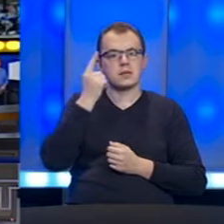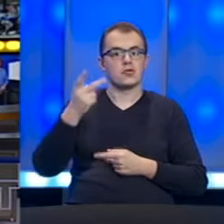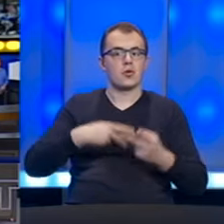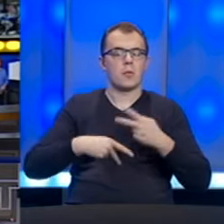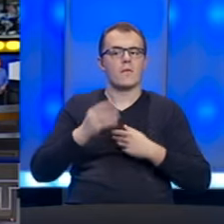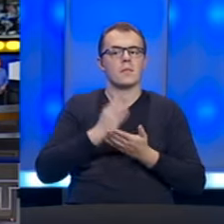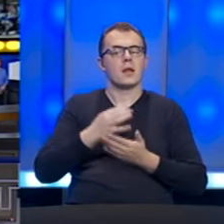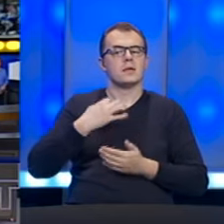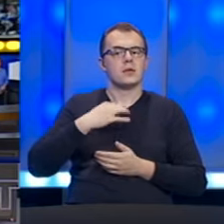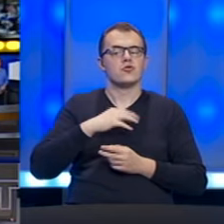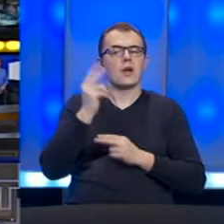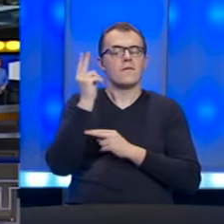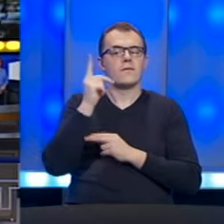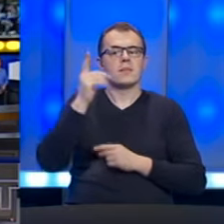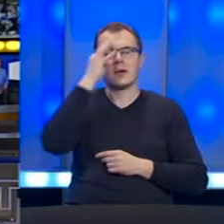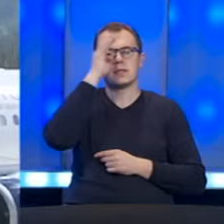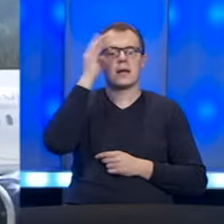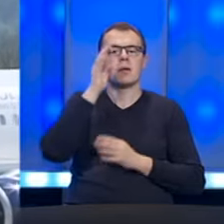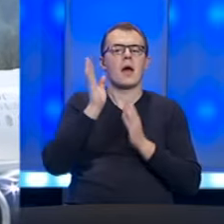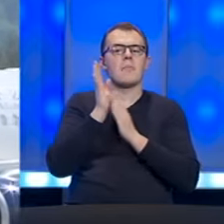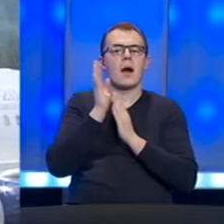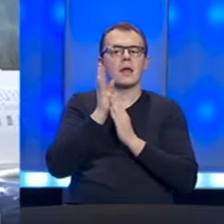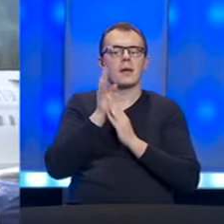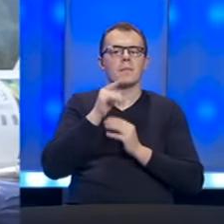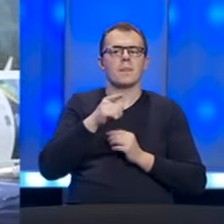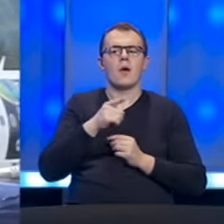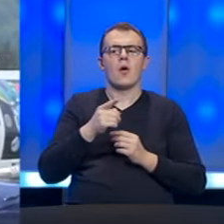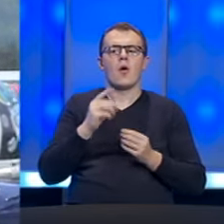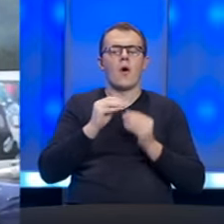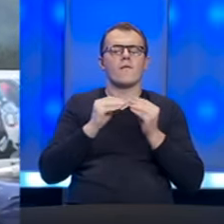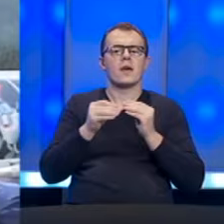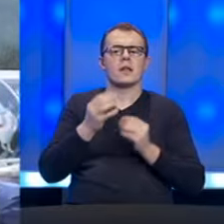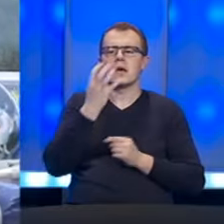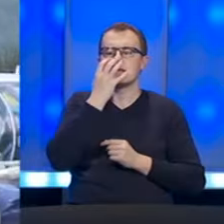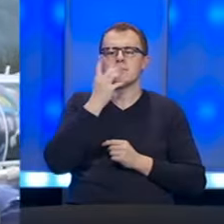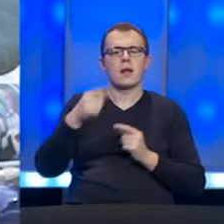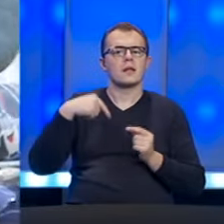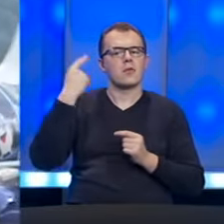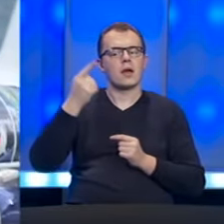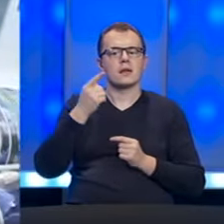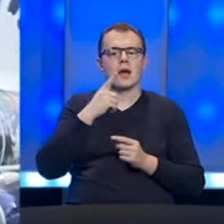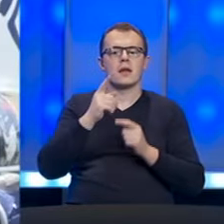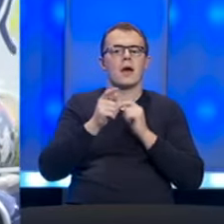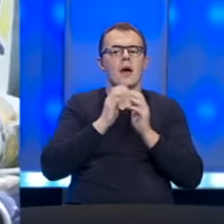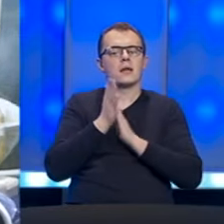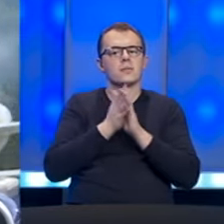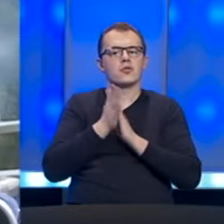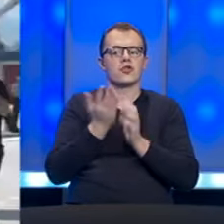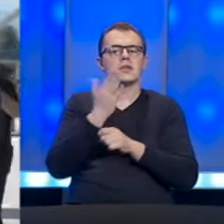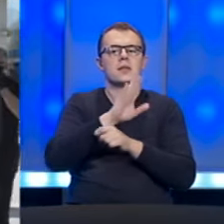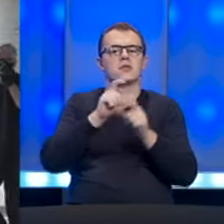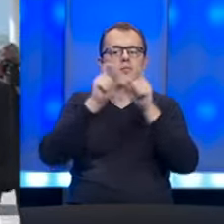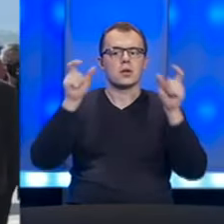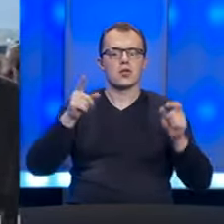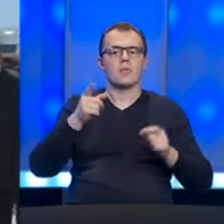je bila zadužena firma Srebrena Malina. O aferi respirator narednih dana raspravljaće zastupnički dom. Iz Agencije za